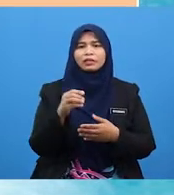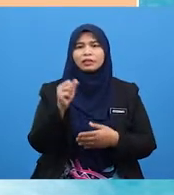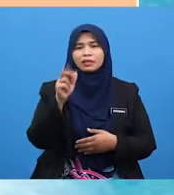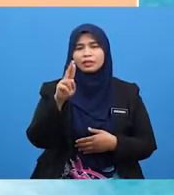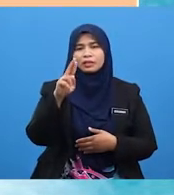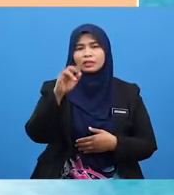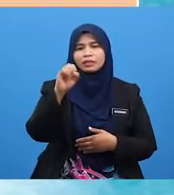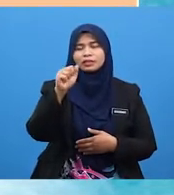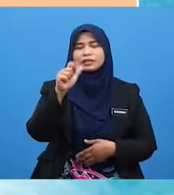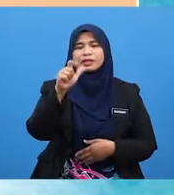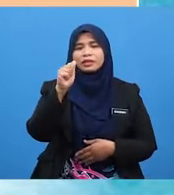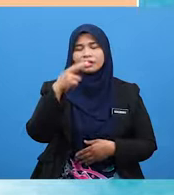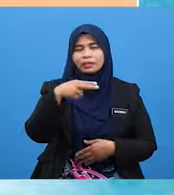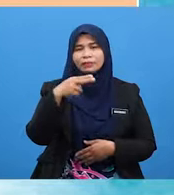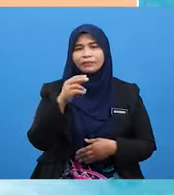Ar-Risalah,